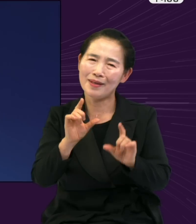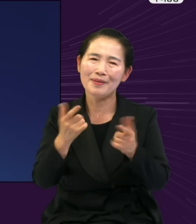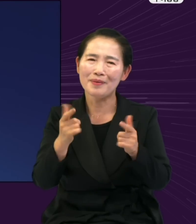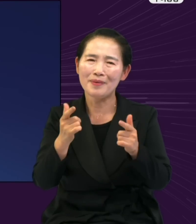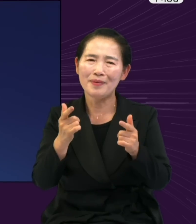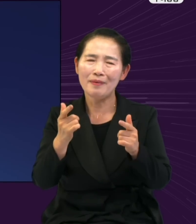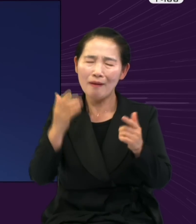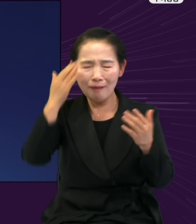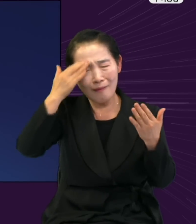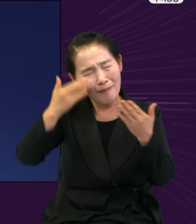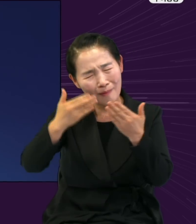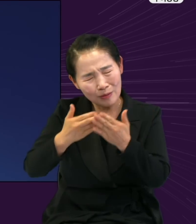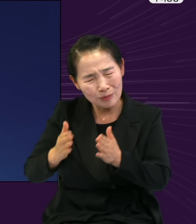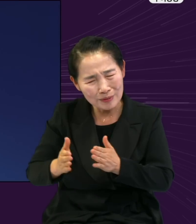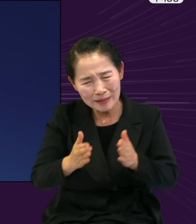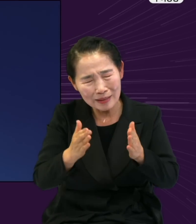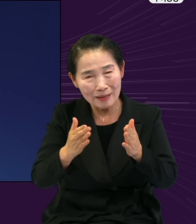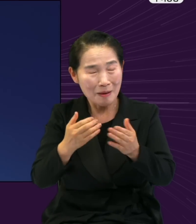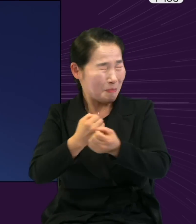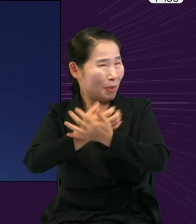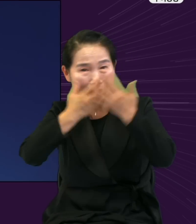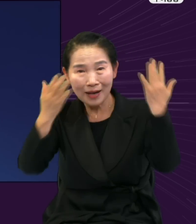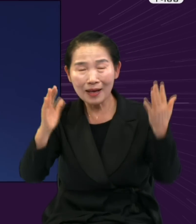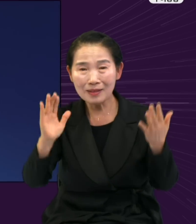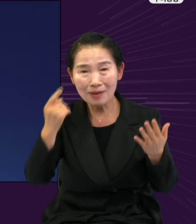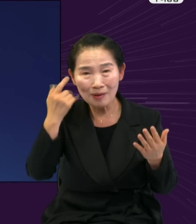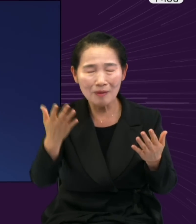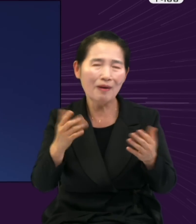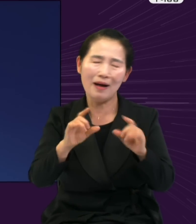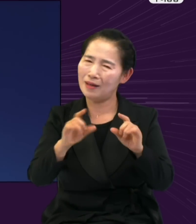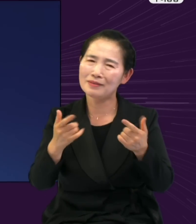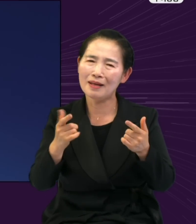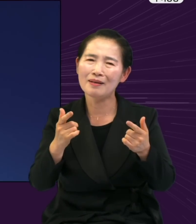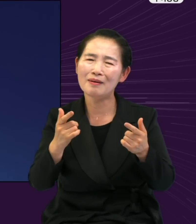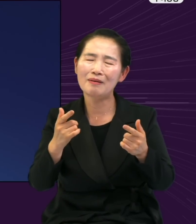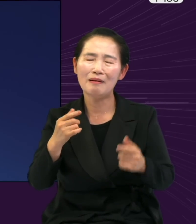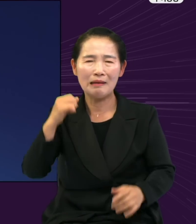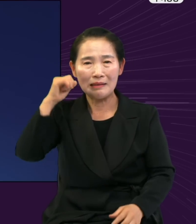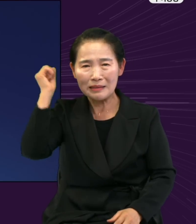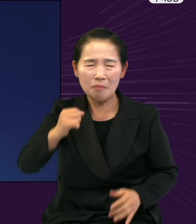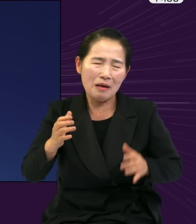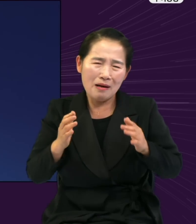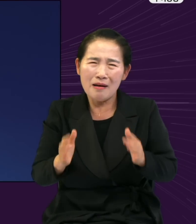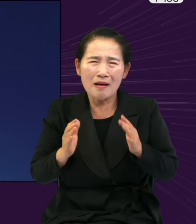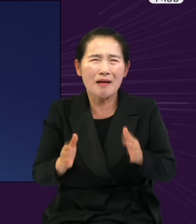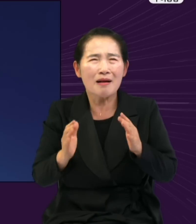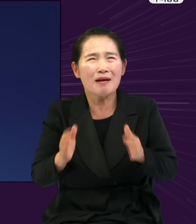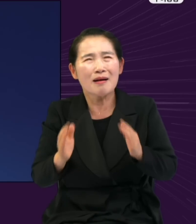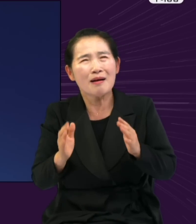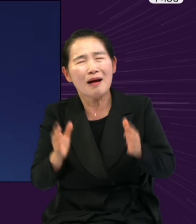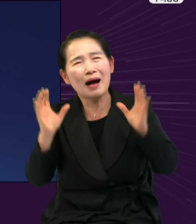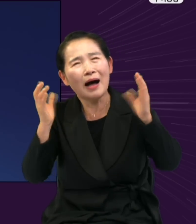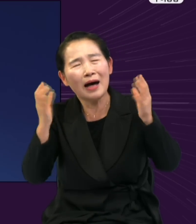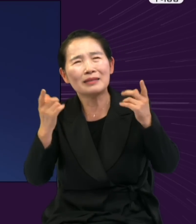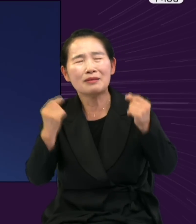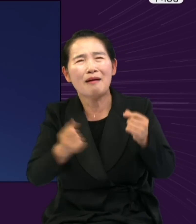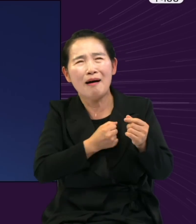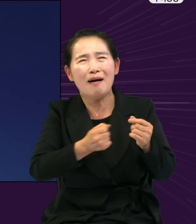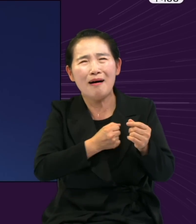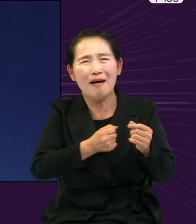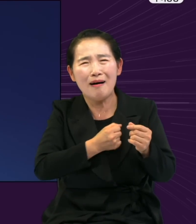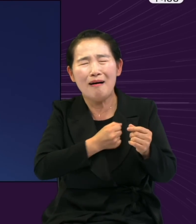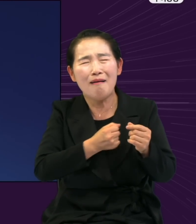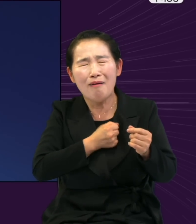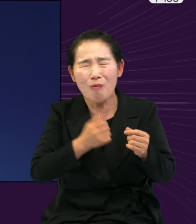그러나 새벽 찬 공기를 헉헉거리며 불안함에 두려움에 공허함에 달려가던 어린아이는 사라졌습니다. 이제